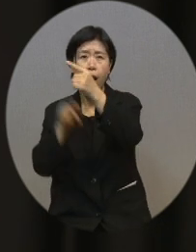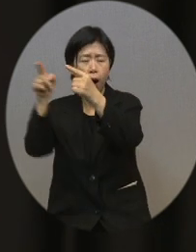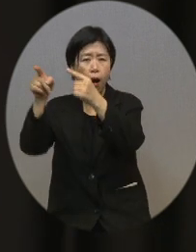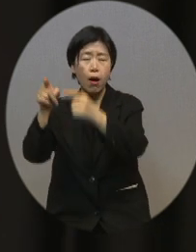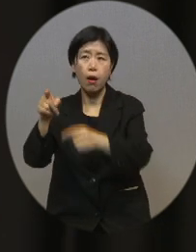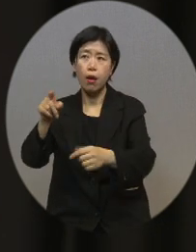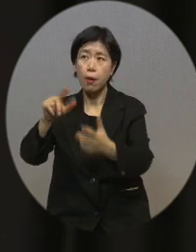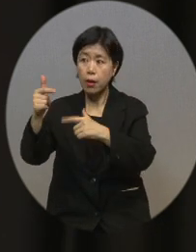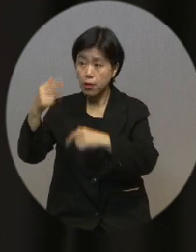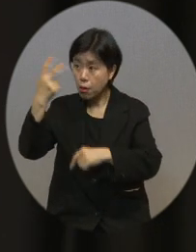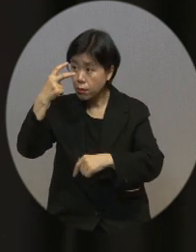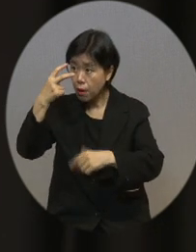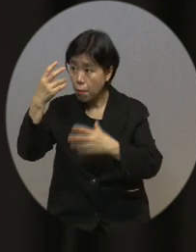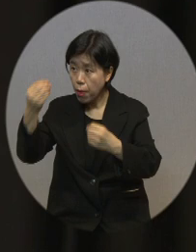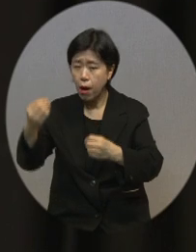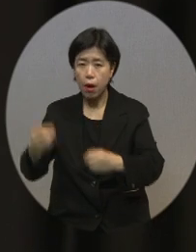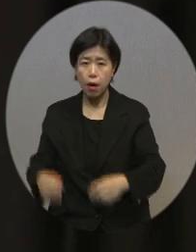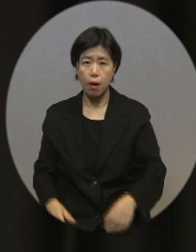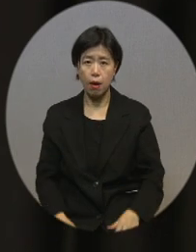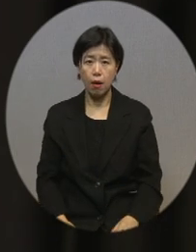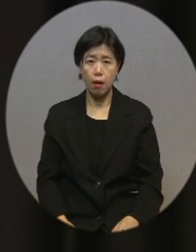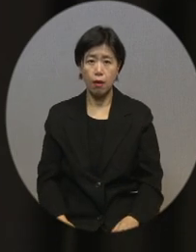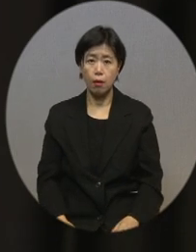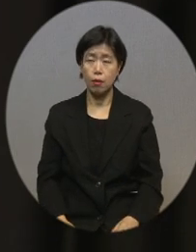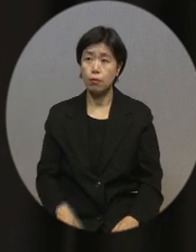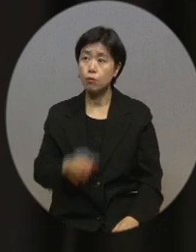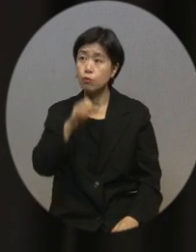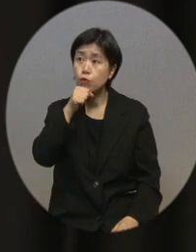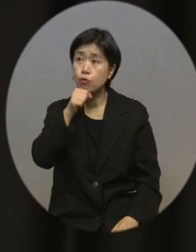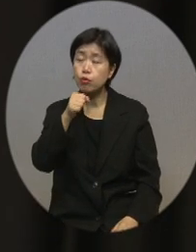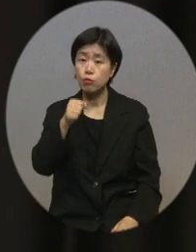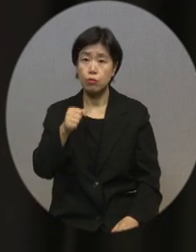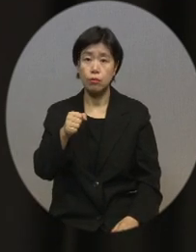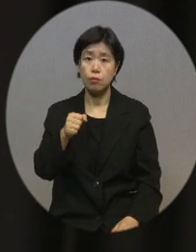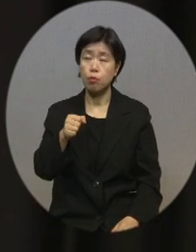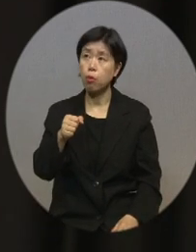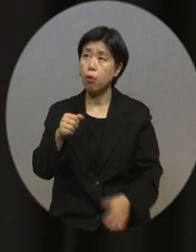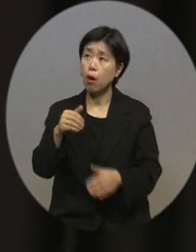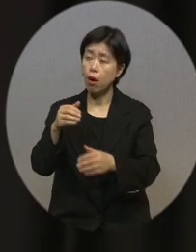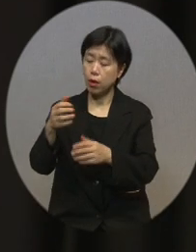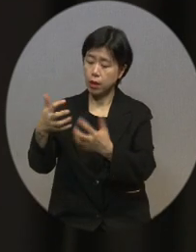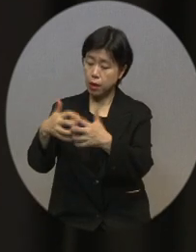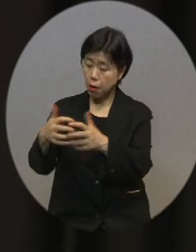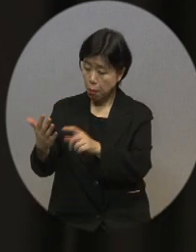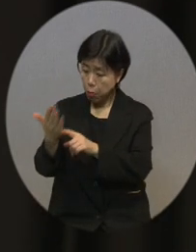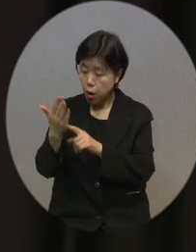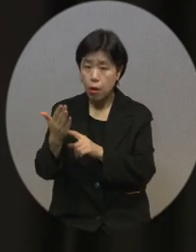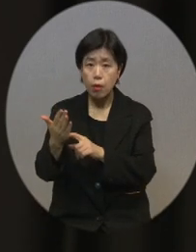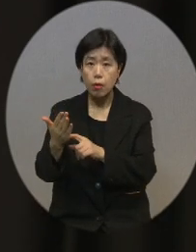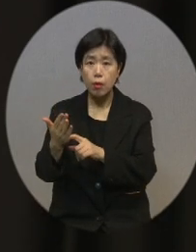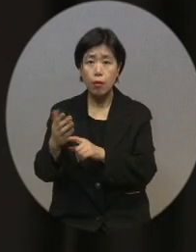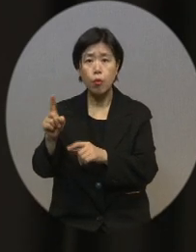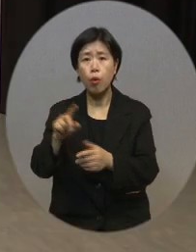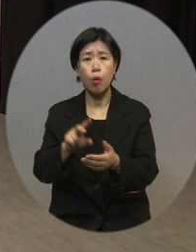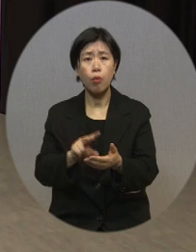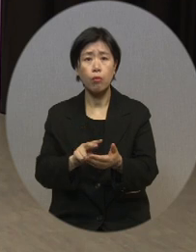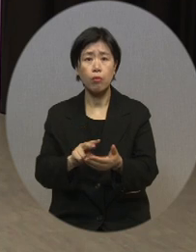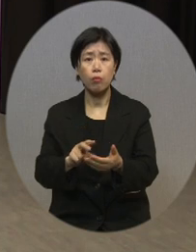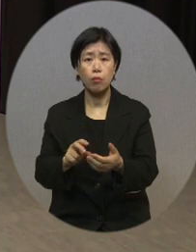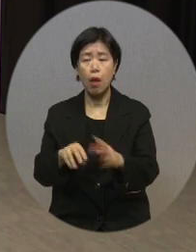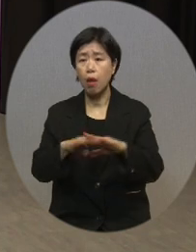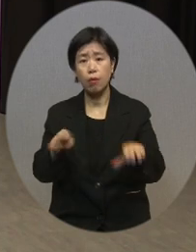말라고. 예, 예, 예. 측정한들 무슨 소용이 있어요. 예. 근데 결국은 이사를 갔어요, 그분이.